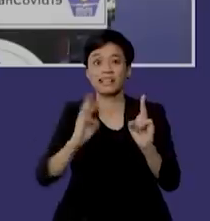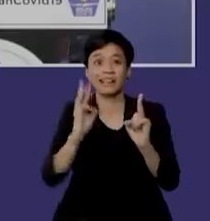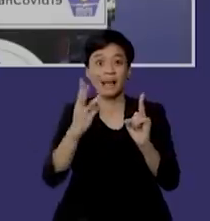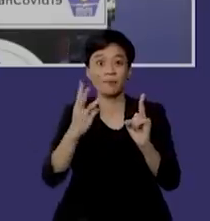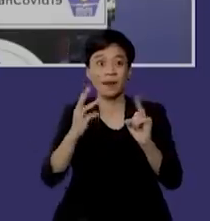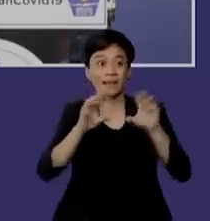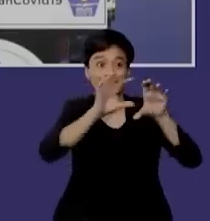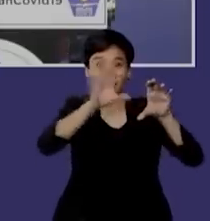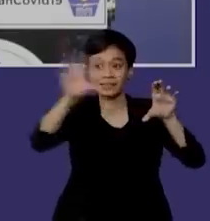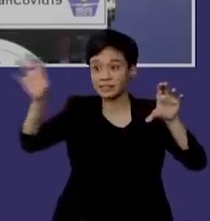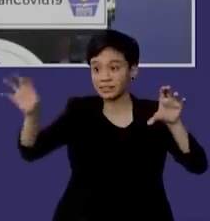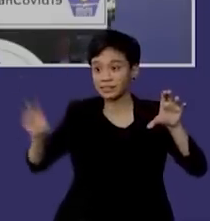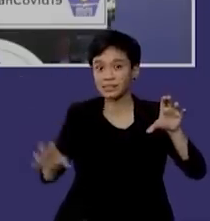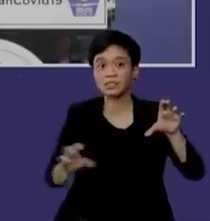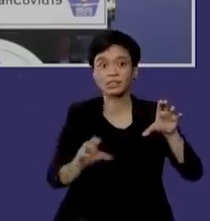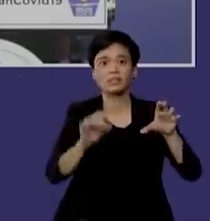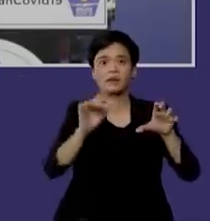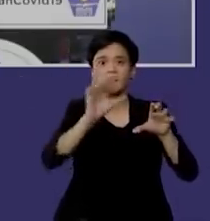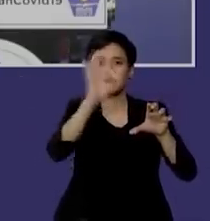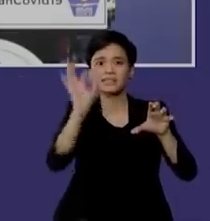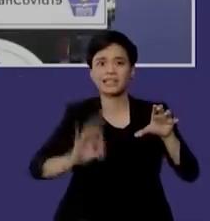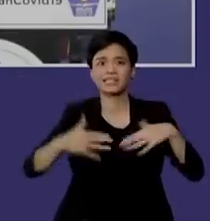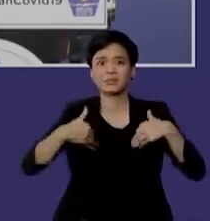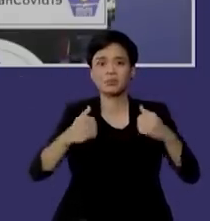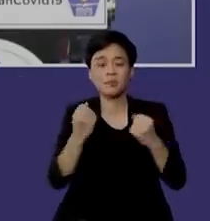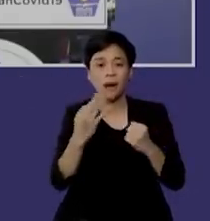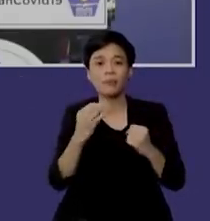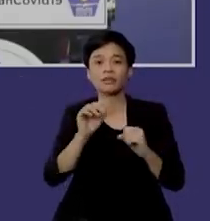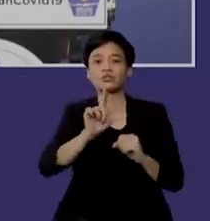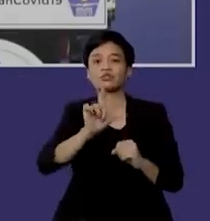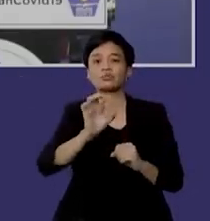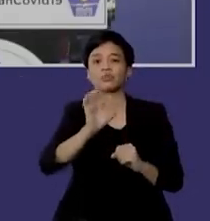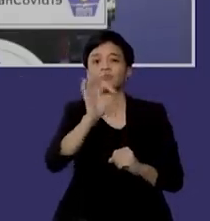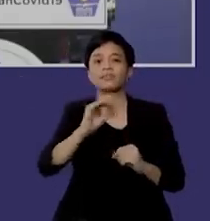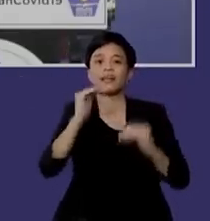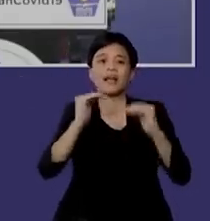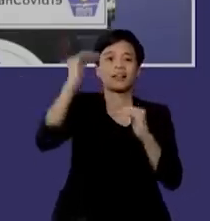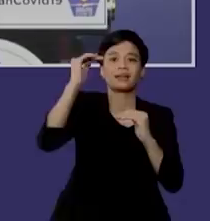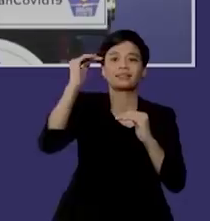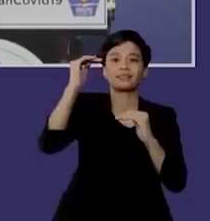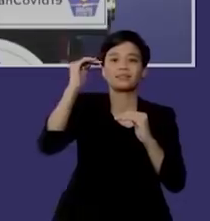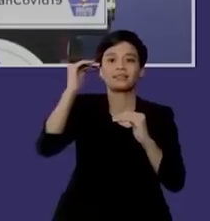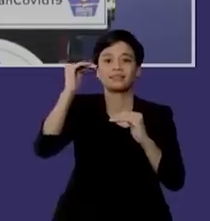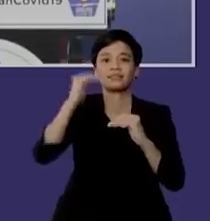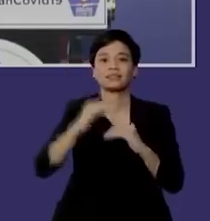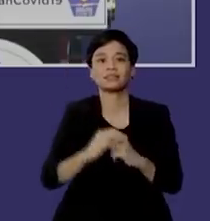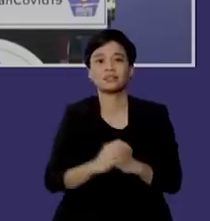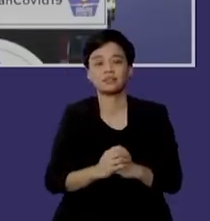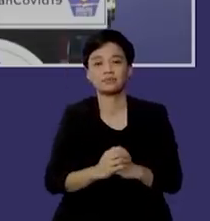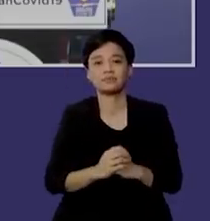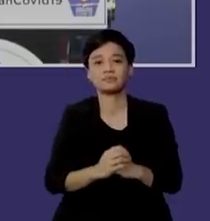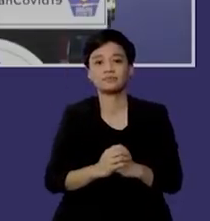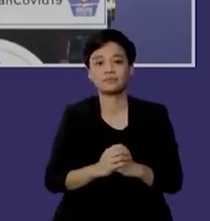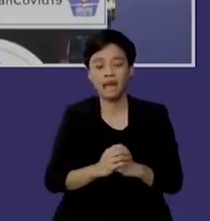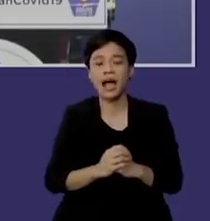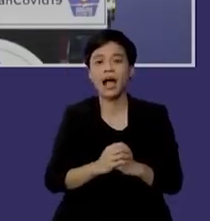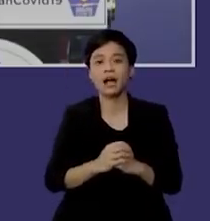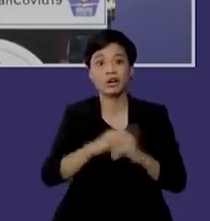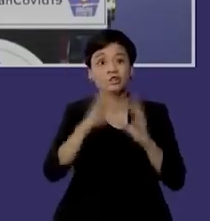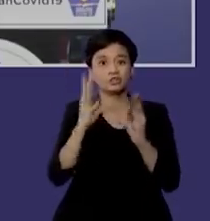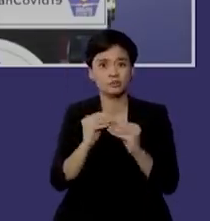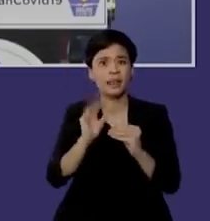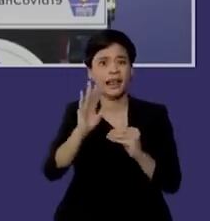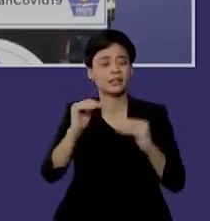memiliki persentase sembuh diatas 70% dan kangka ini pasti akan